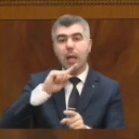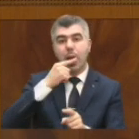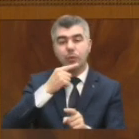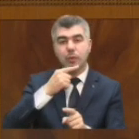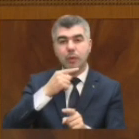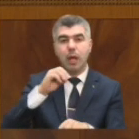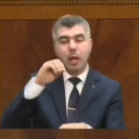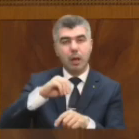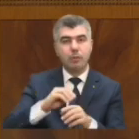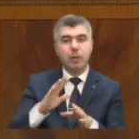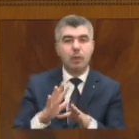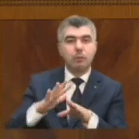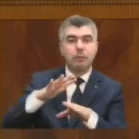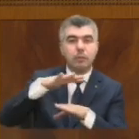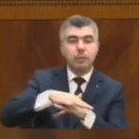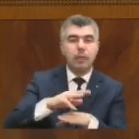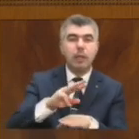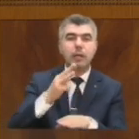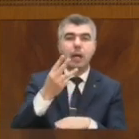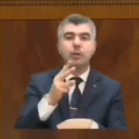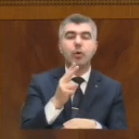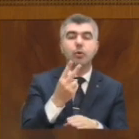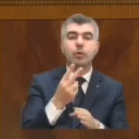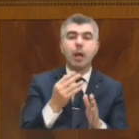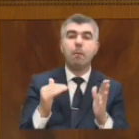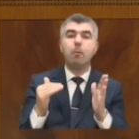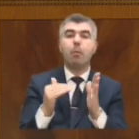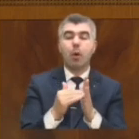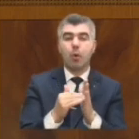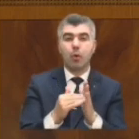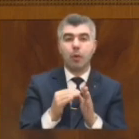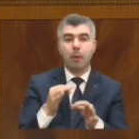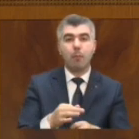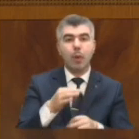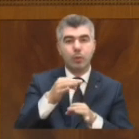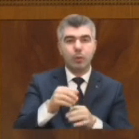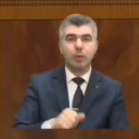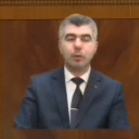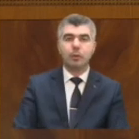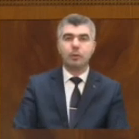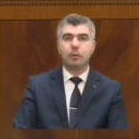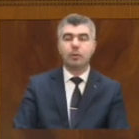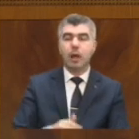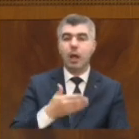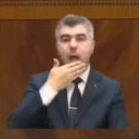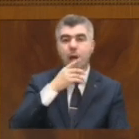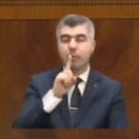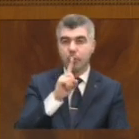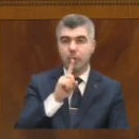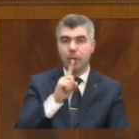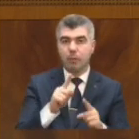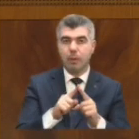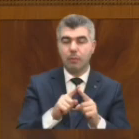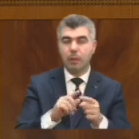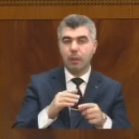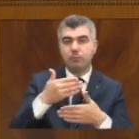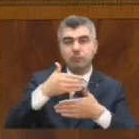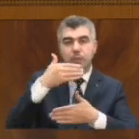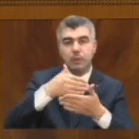زاكوره السد اليوم دخلت فيه 23 مليون متر مكعب، سالينا السنه الماضيه والحمد لله اللي كان باش نقضوا، ولكن